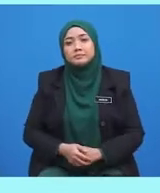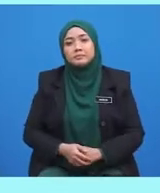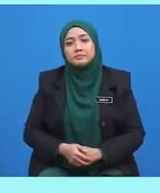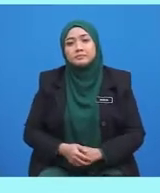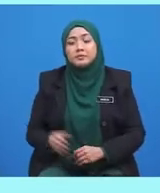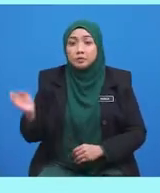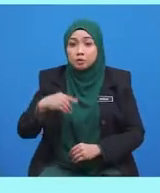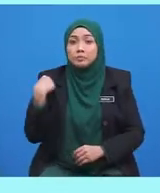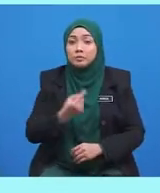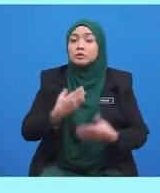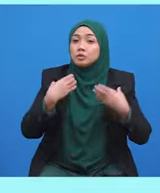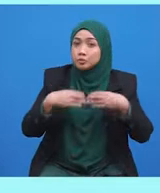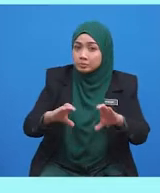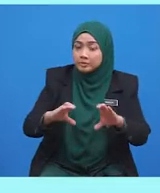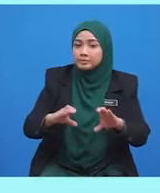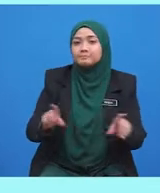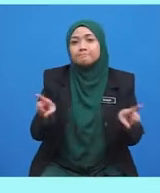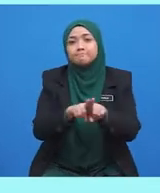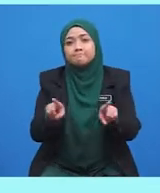Ayuh, cuba bersama-sama.